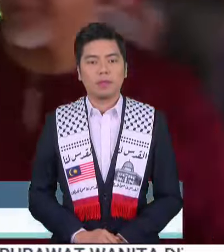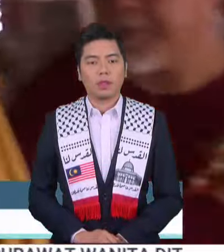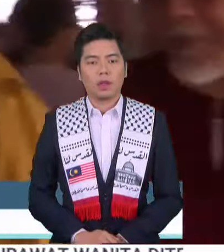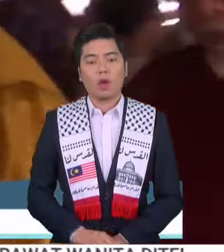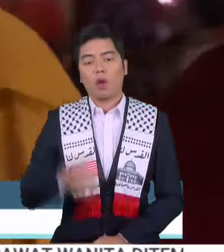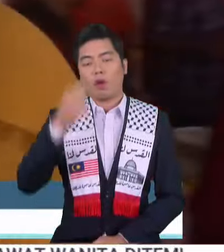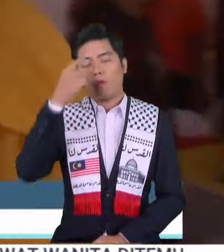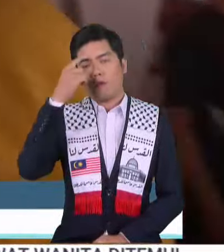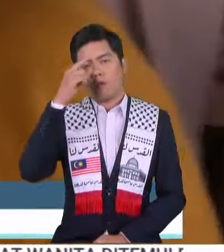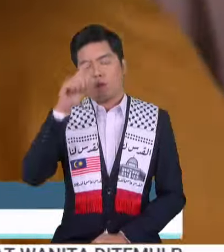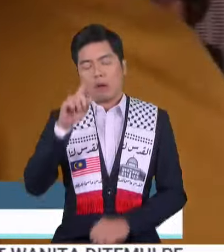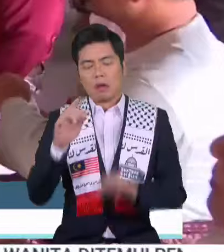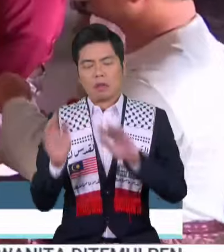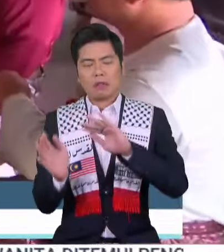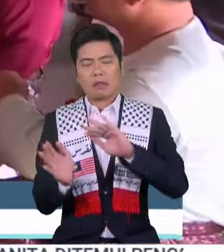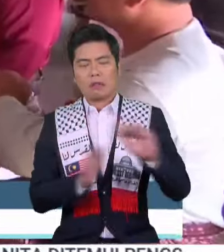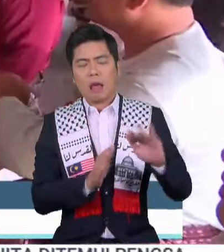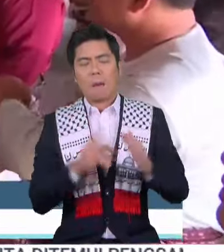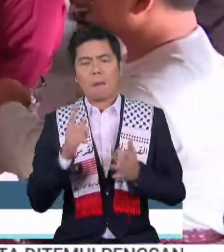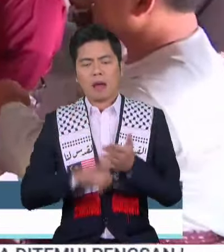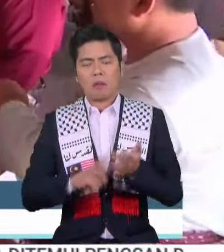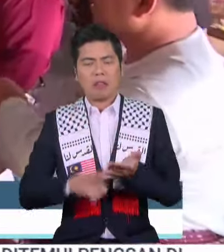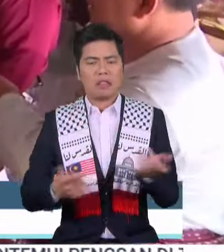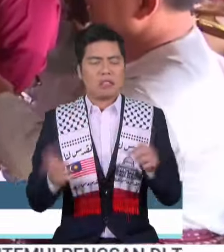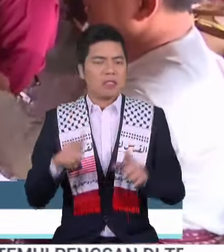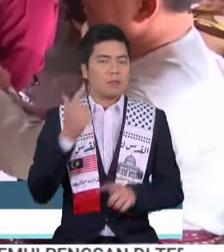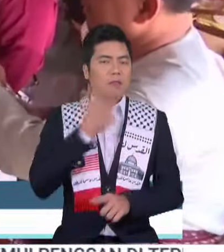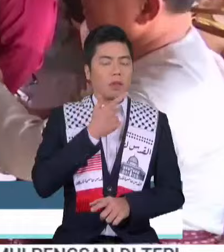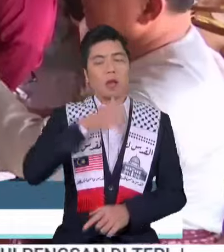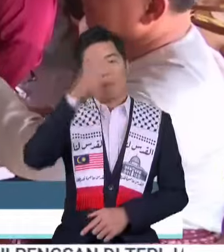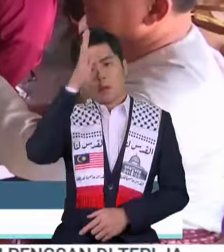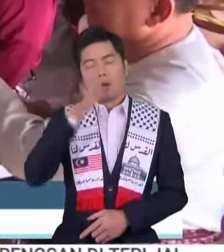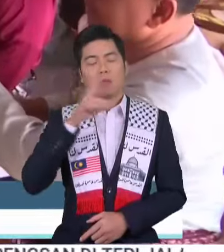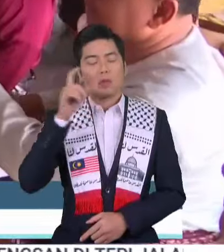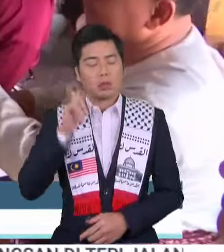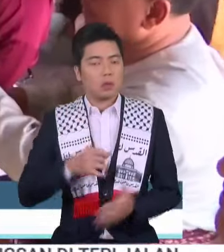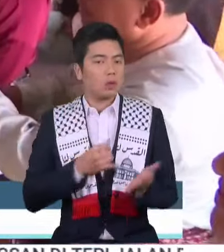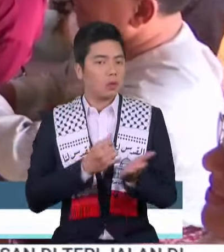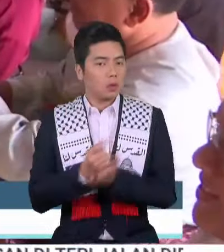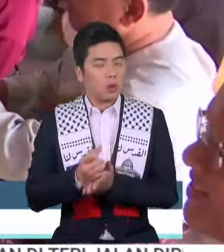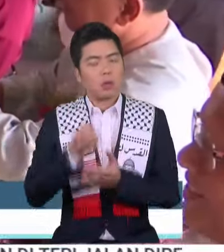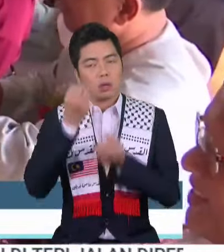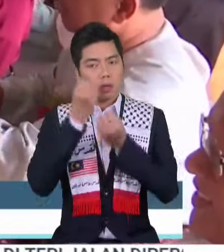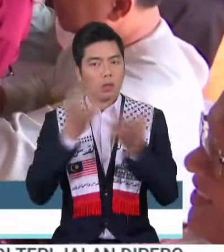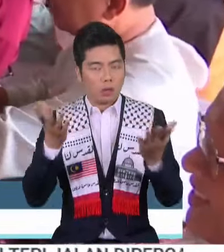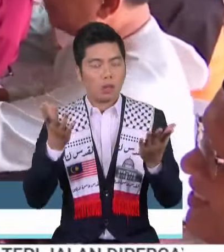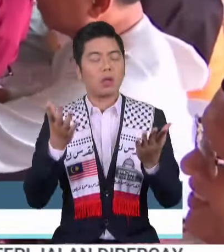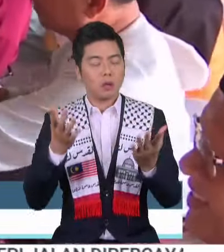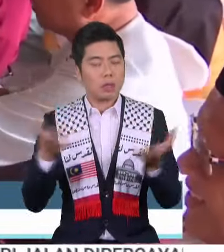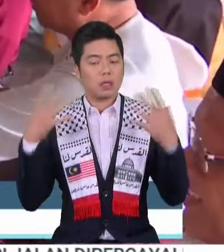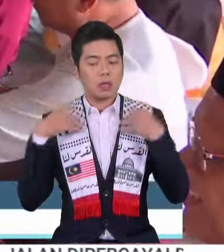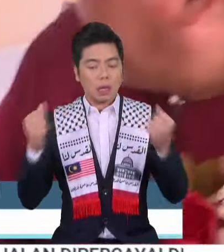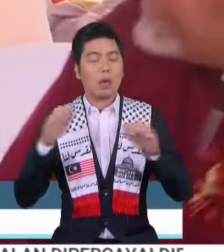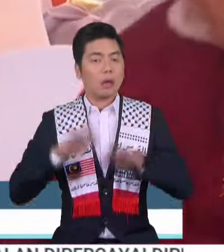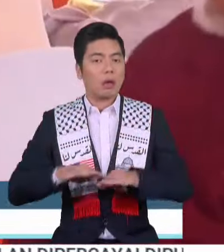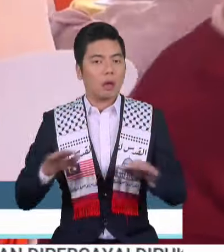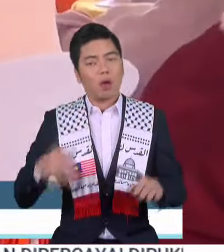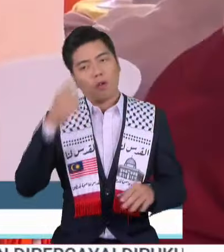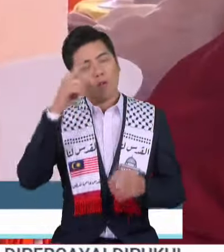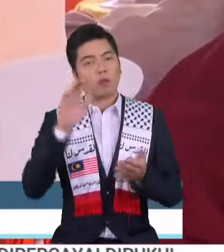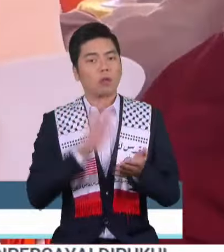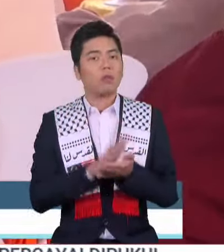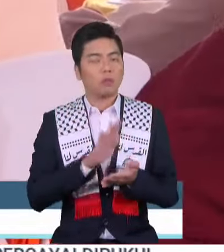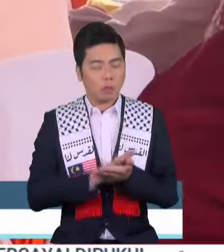Bagi mengelak sebarang insiden tidak diingini, ibu bapa perlu jujur memaklumkan tahap kesihatan anak-anak kepada pihak